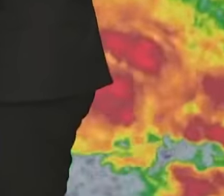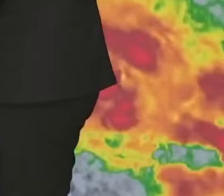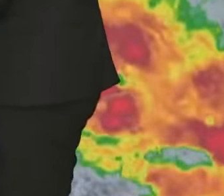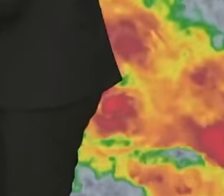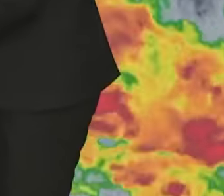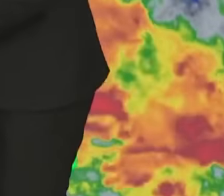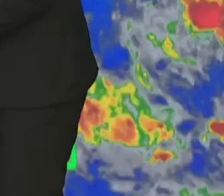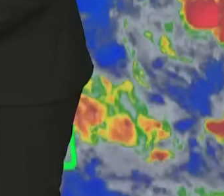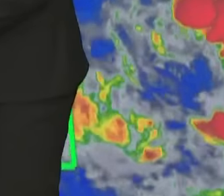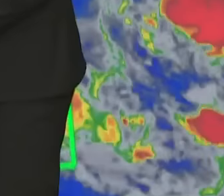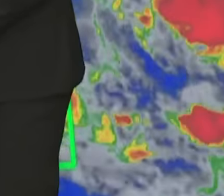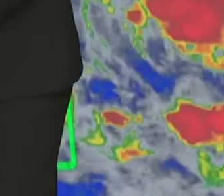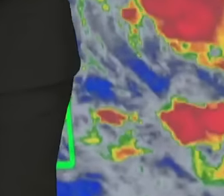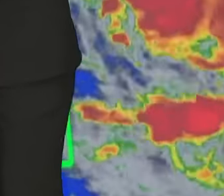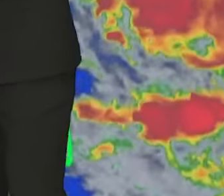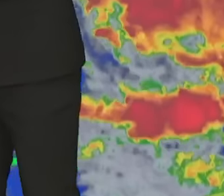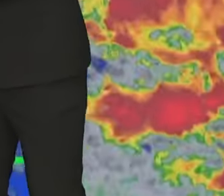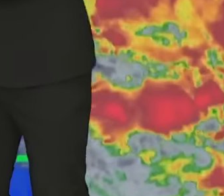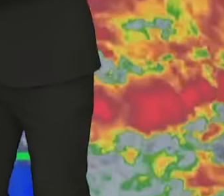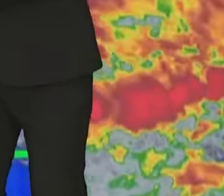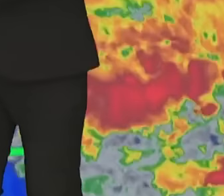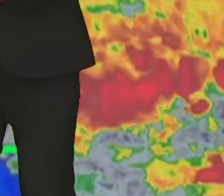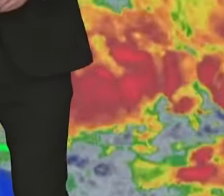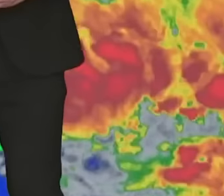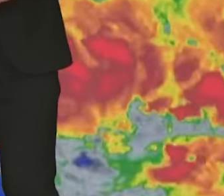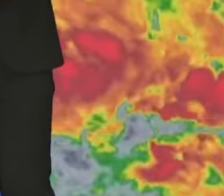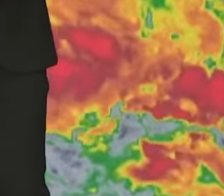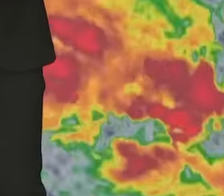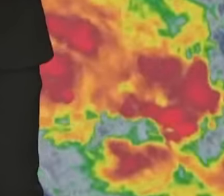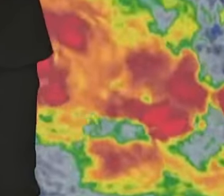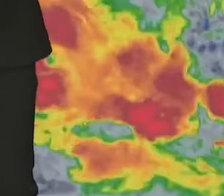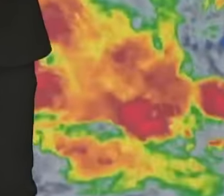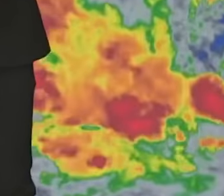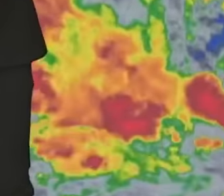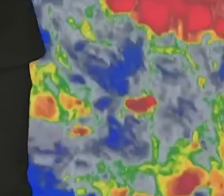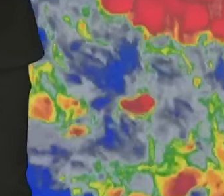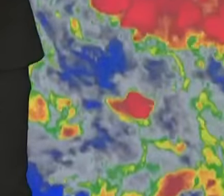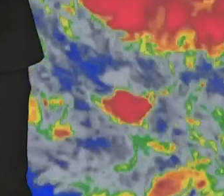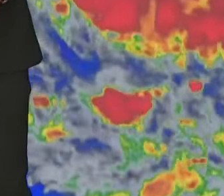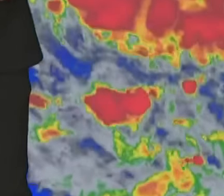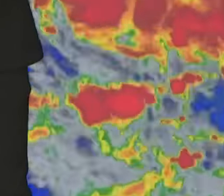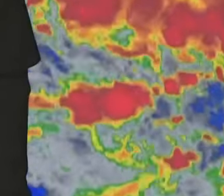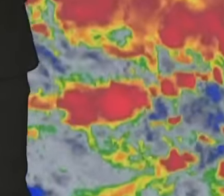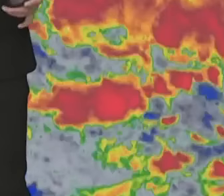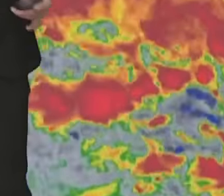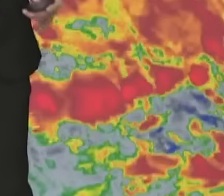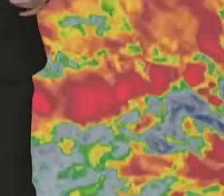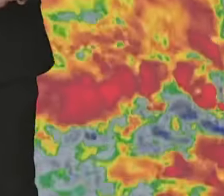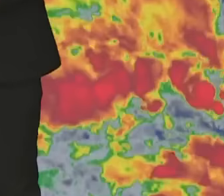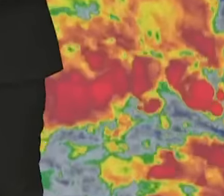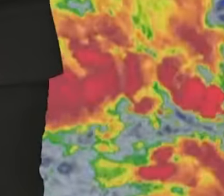ng ulap sa may silangan ng Mindanao na posibleng mabuo bilang low pressure area sa mga susunod na araw. Dahil po rito, may mga aasahan